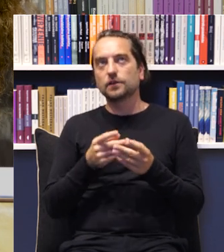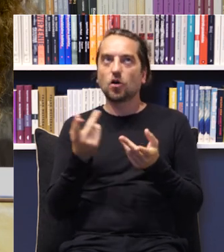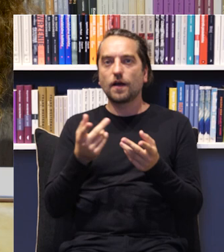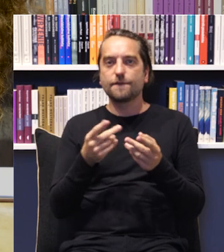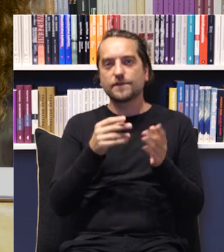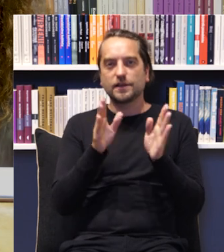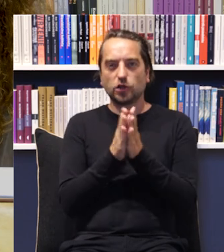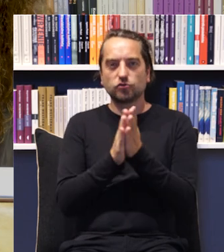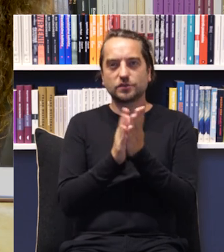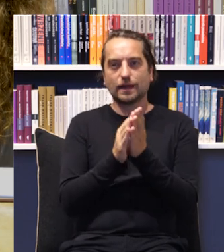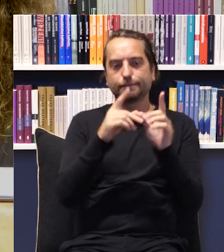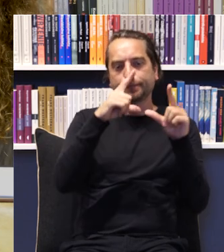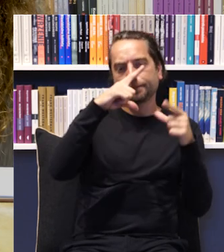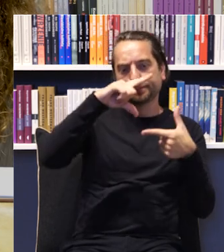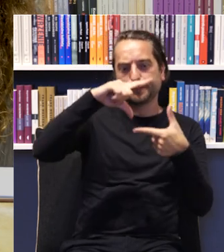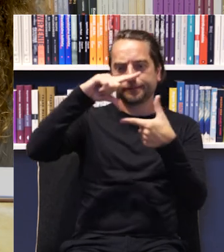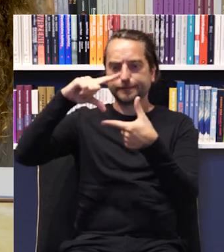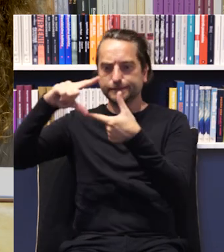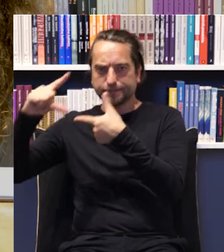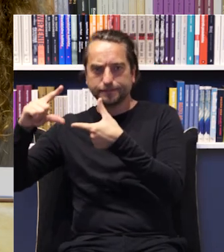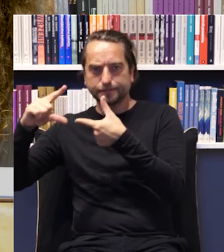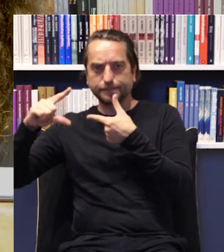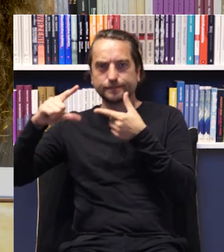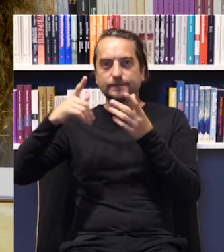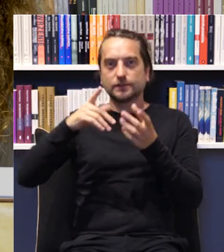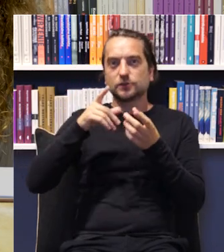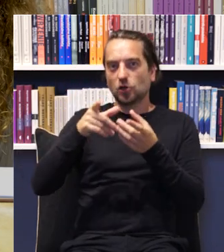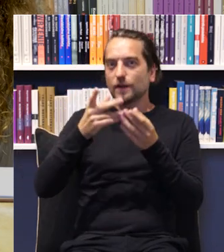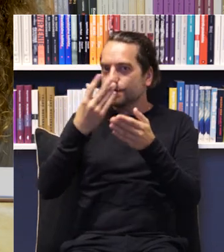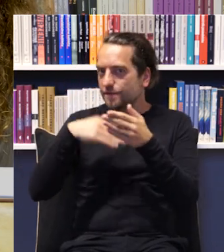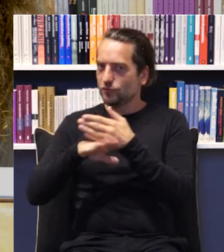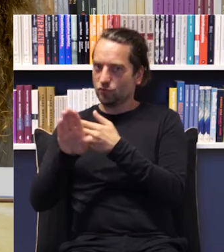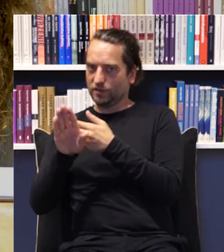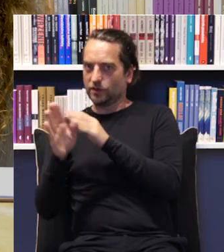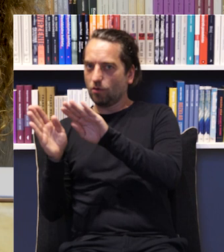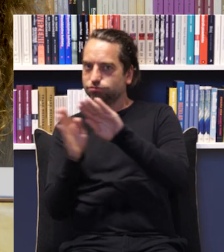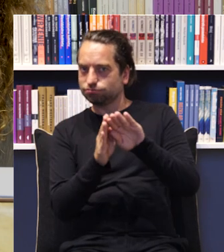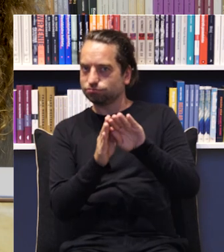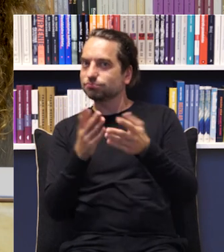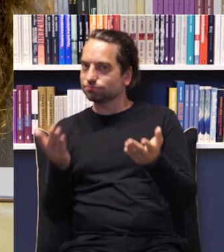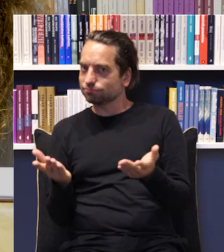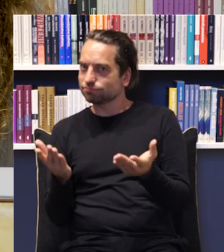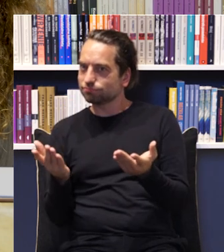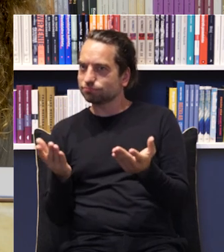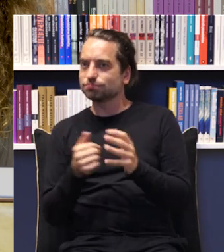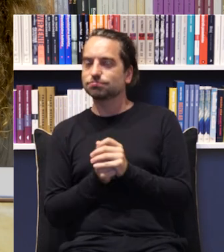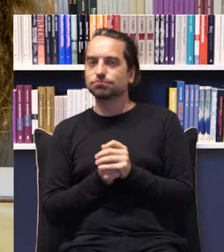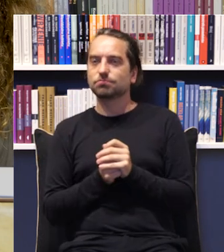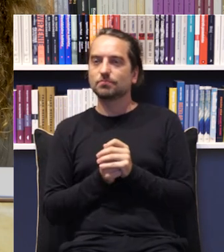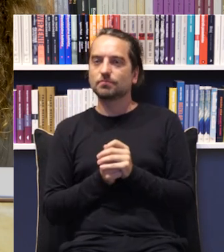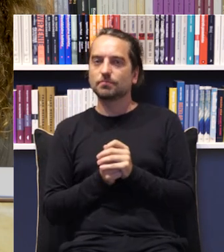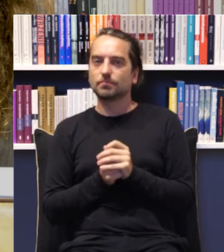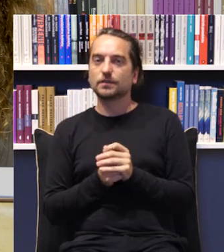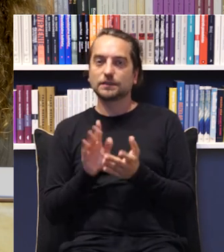mnie. No właśnie, więc jeżeli jakby wracając do twojego pytania, dlaczego tego brakuje, to wydaje mi się, że jakby na przykład